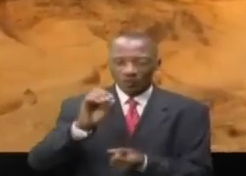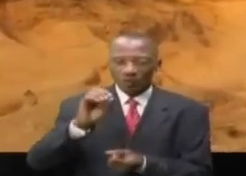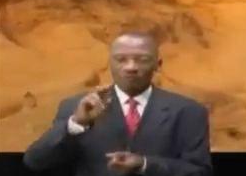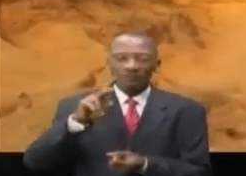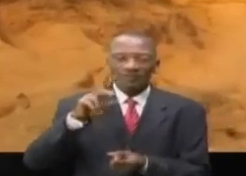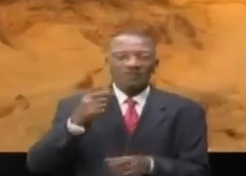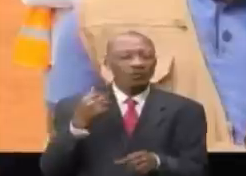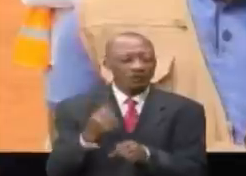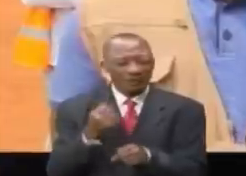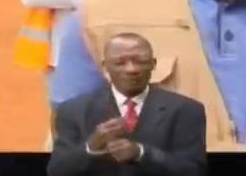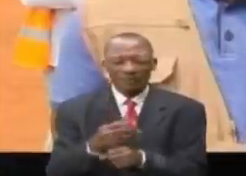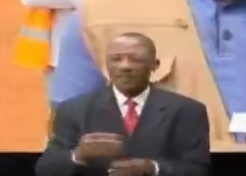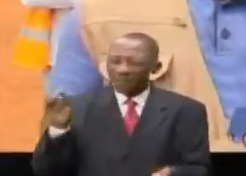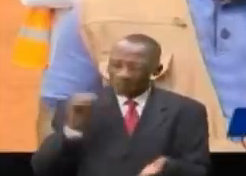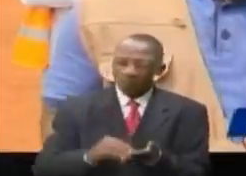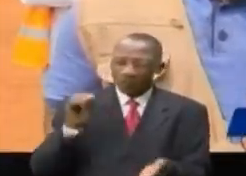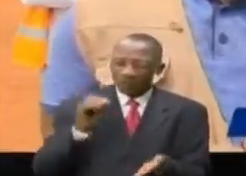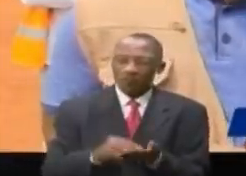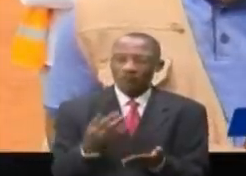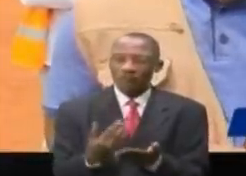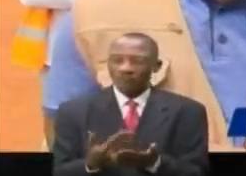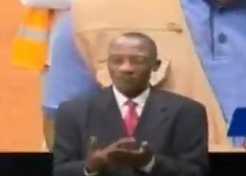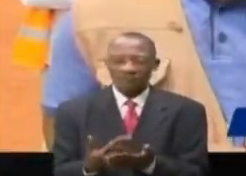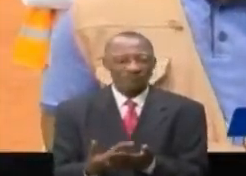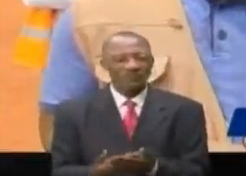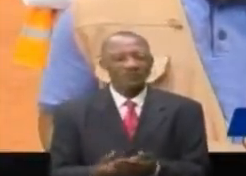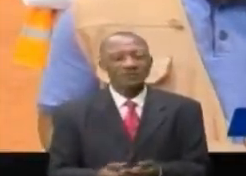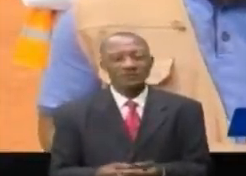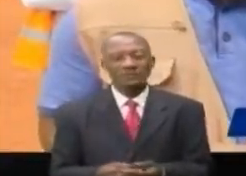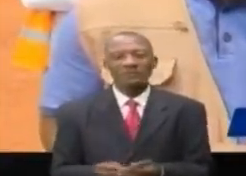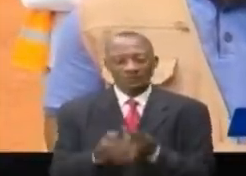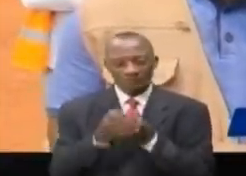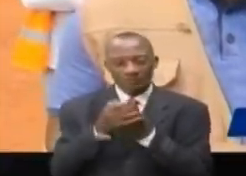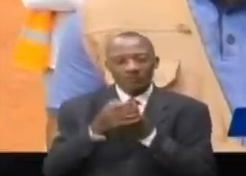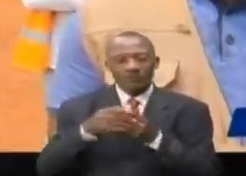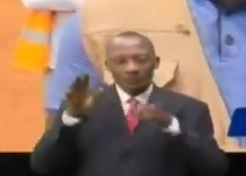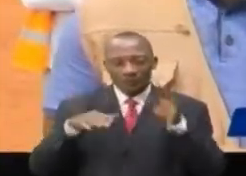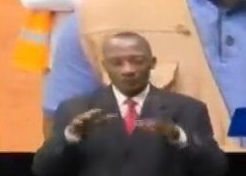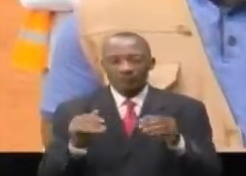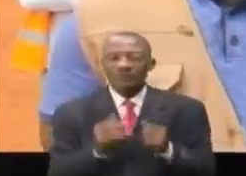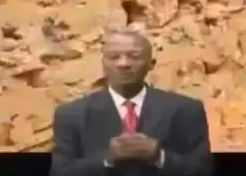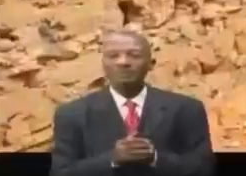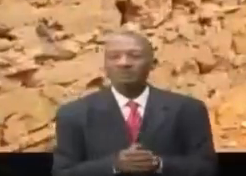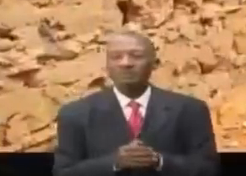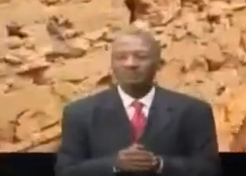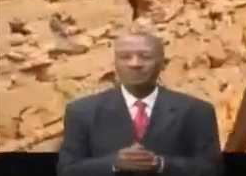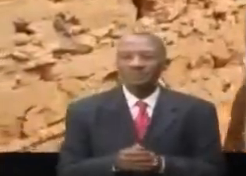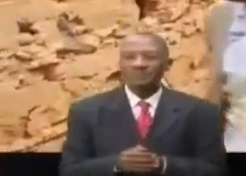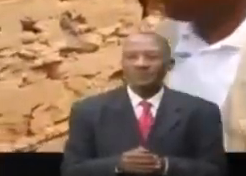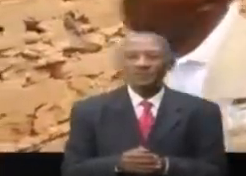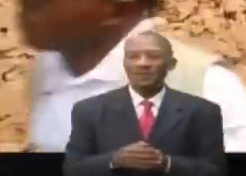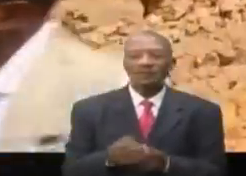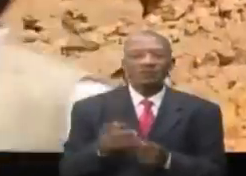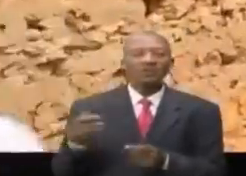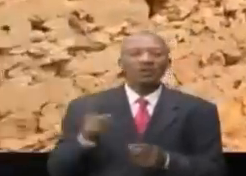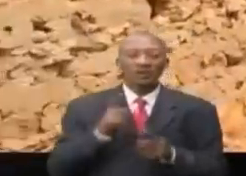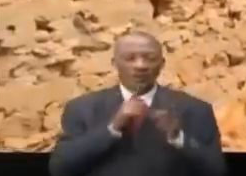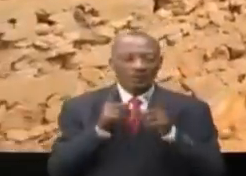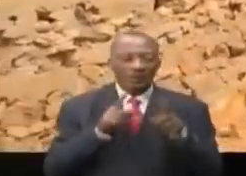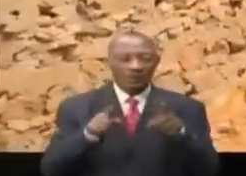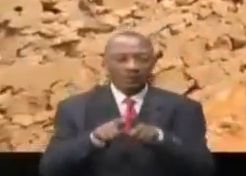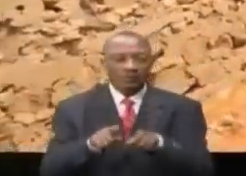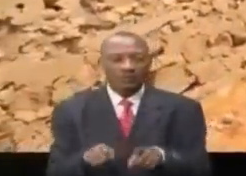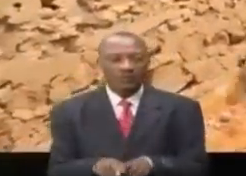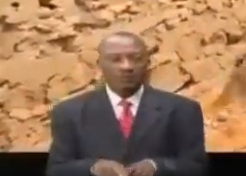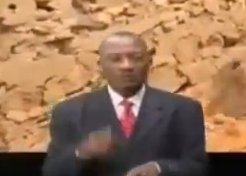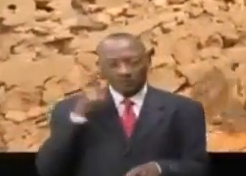consolider et surtout pour ne pas être surpris par la pluie. Il vient de souligner le volet solde